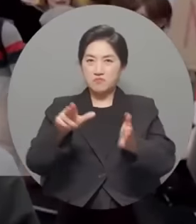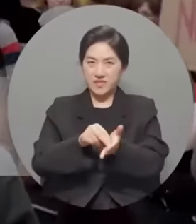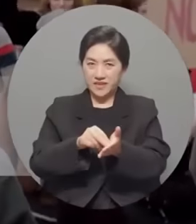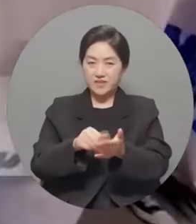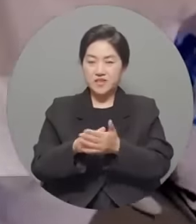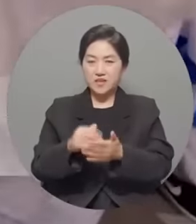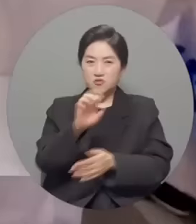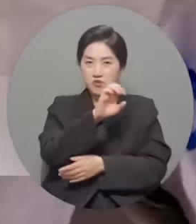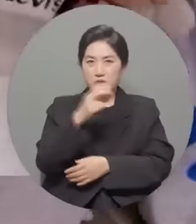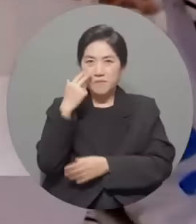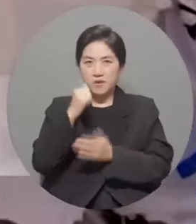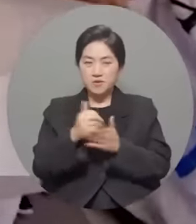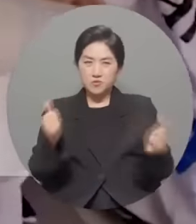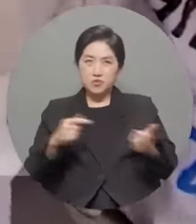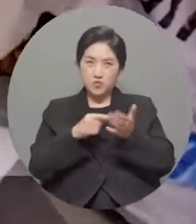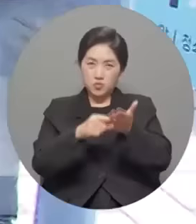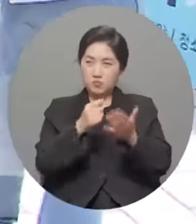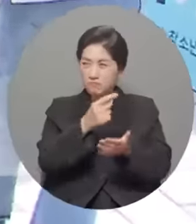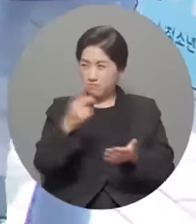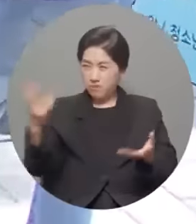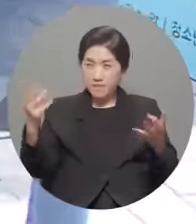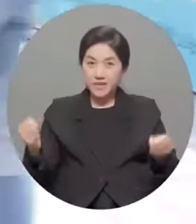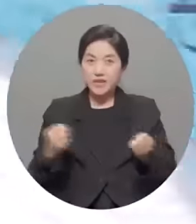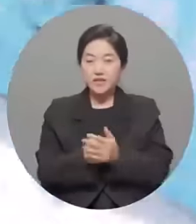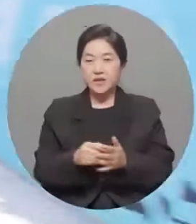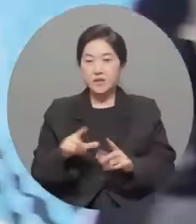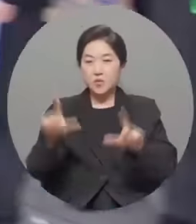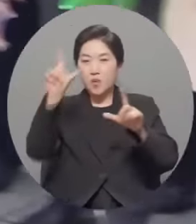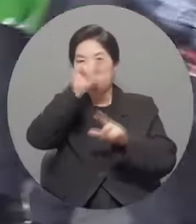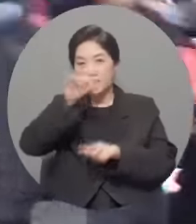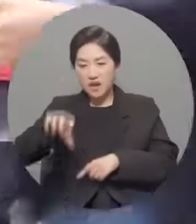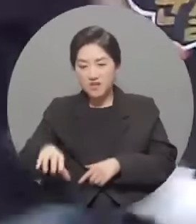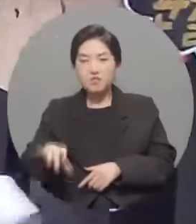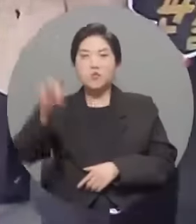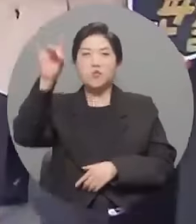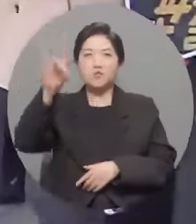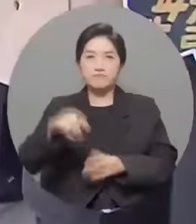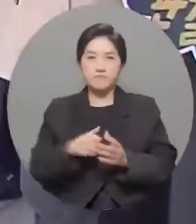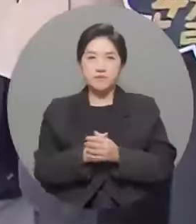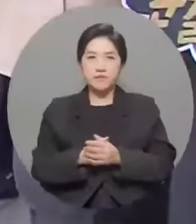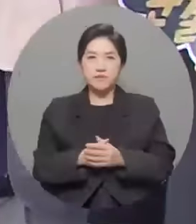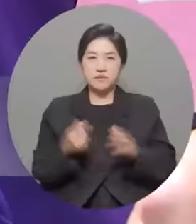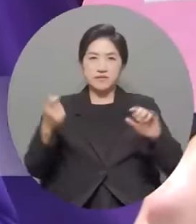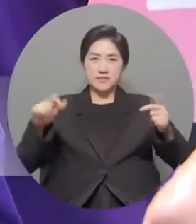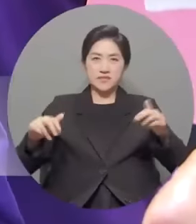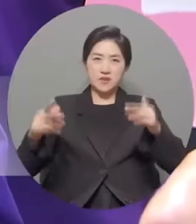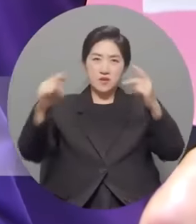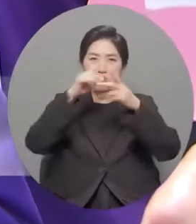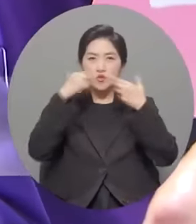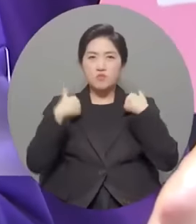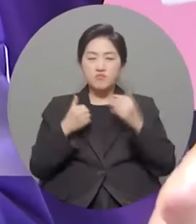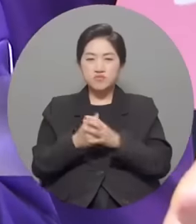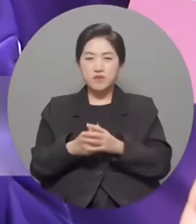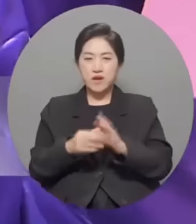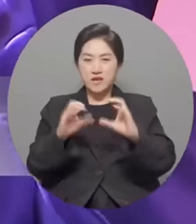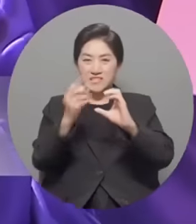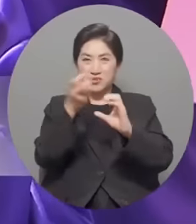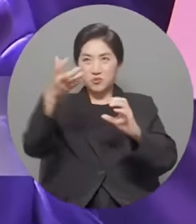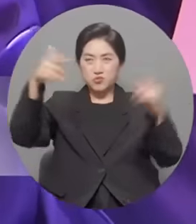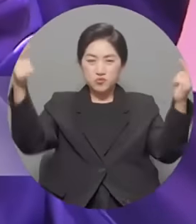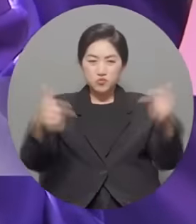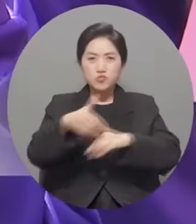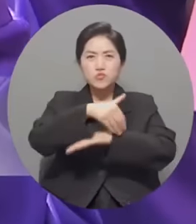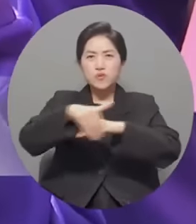미국에선 여러 차례 소송이 열렸지만 동아시아에선 처음입니다. 쟁점은 정부의 온실가스 배출량 감축